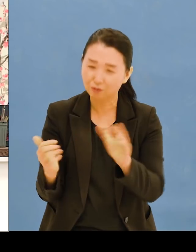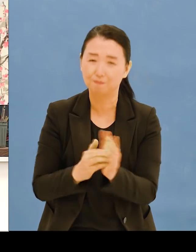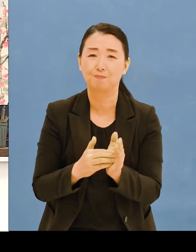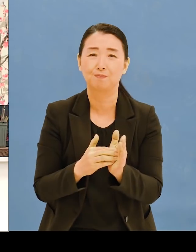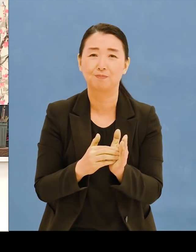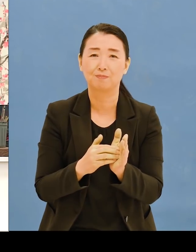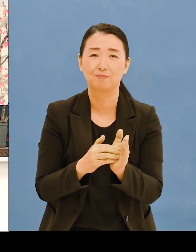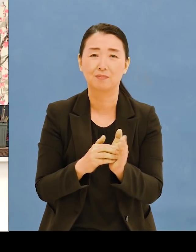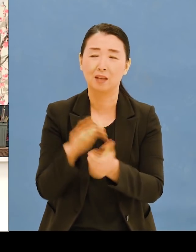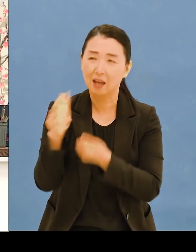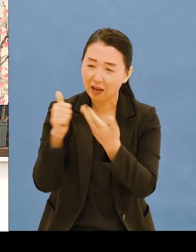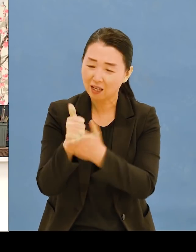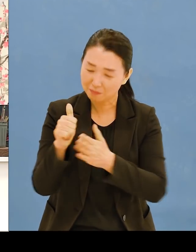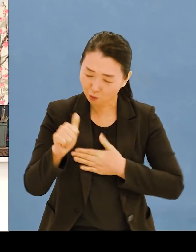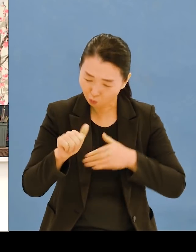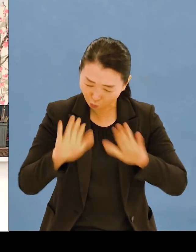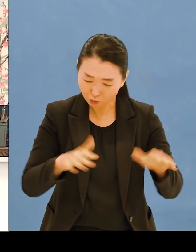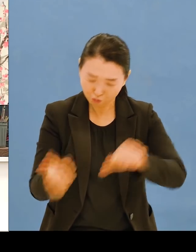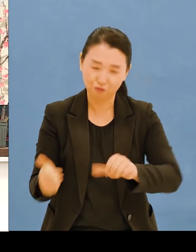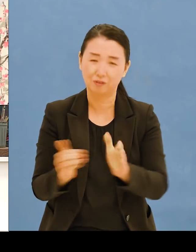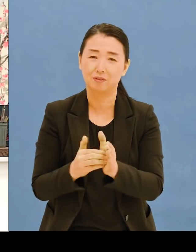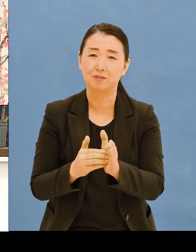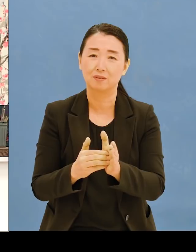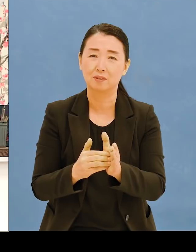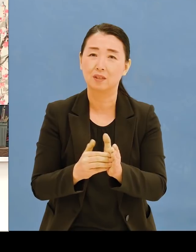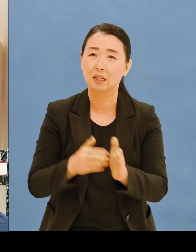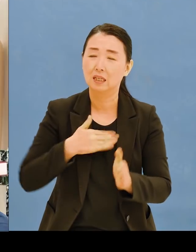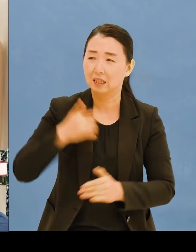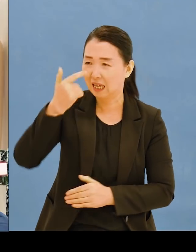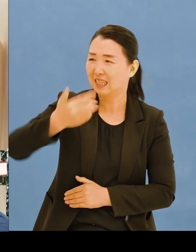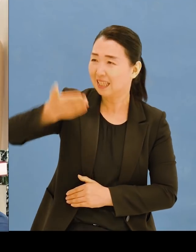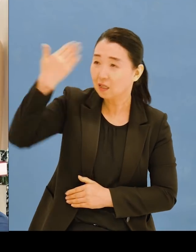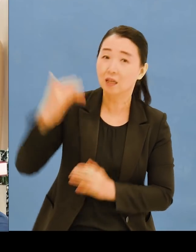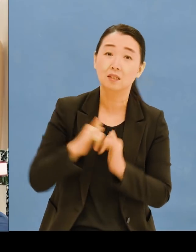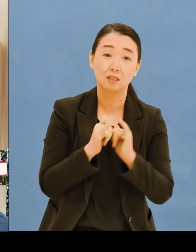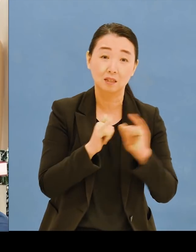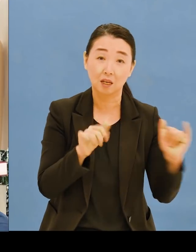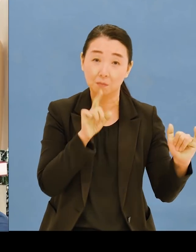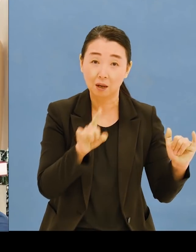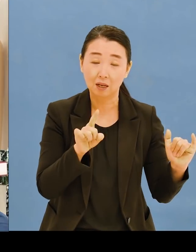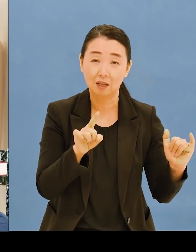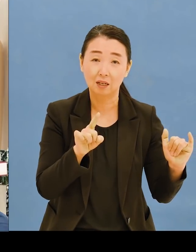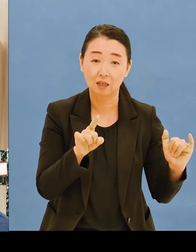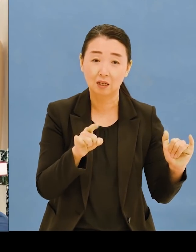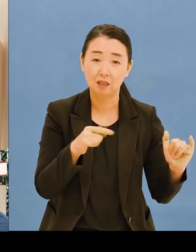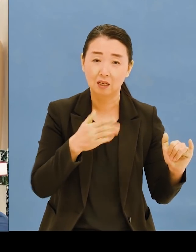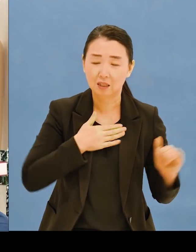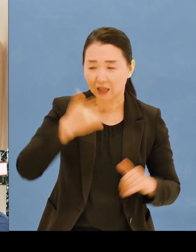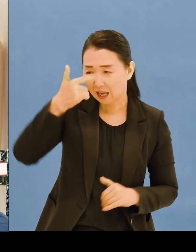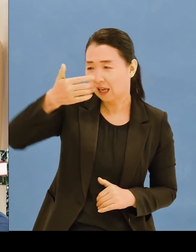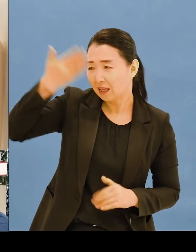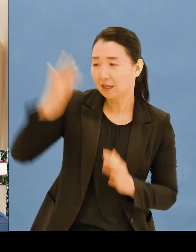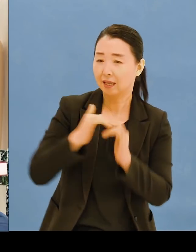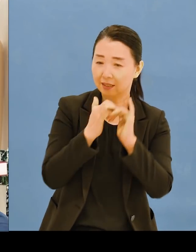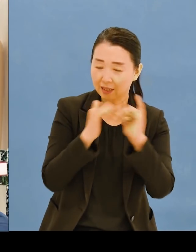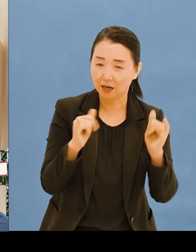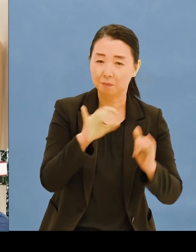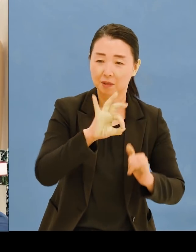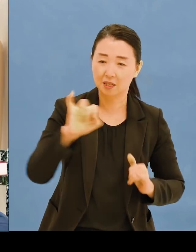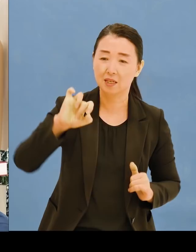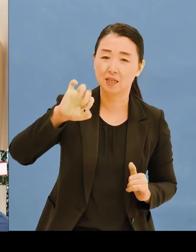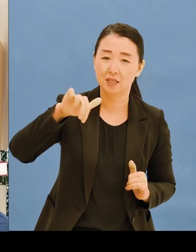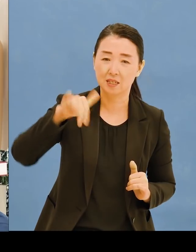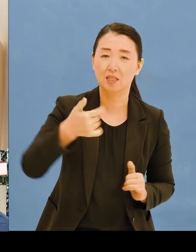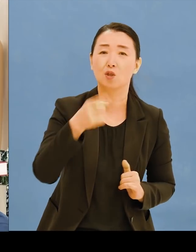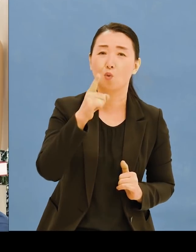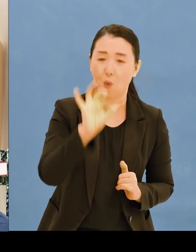죽었습니다. 하나님, 저는 오늘 죽었습니다. 저의 옛사람이라고 그러죠. 저의 그 옛사람 이진항은